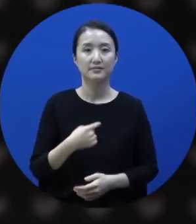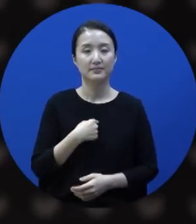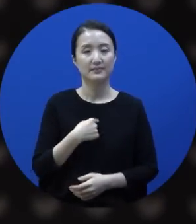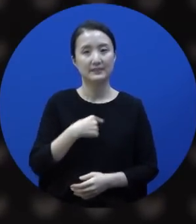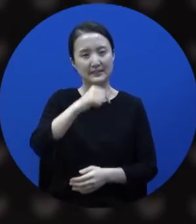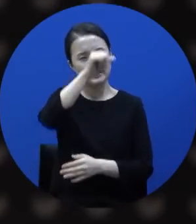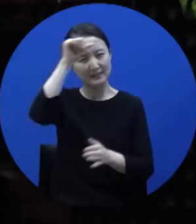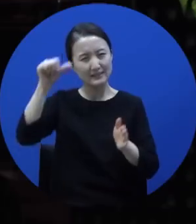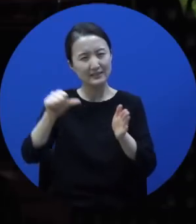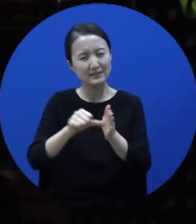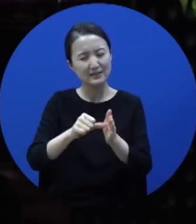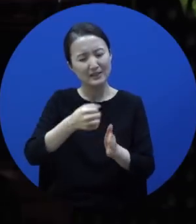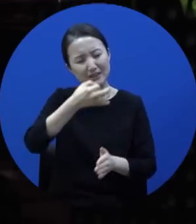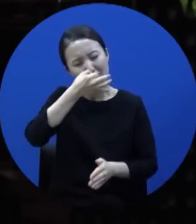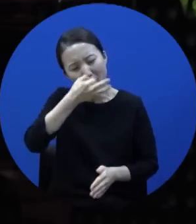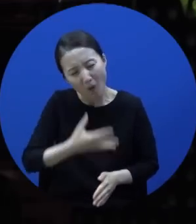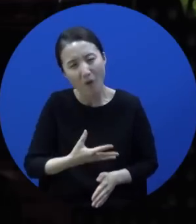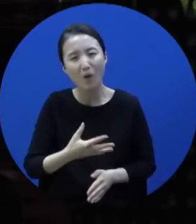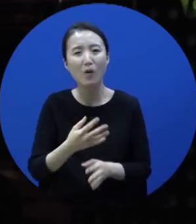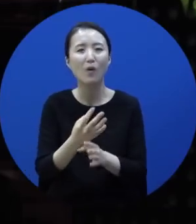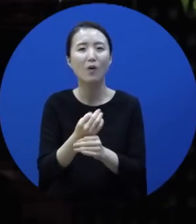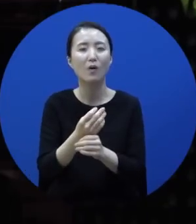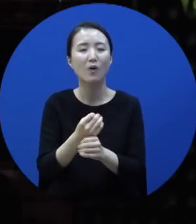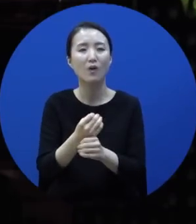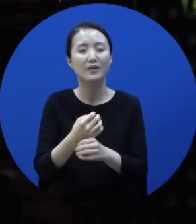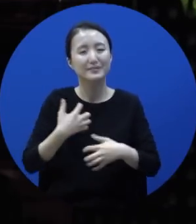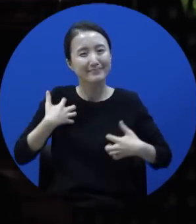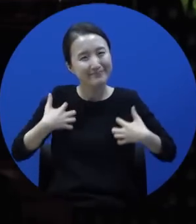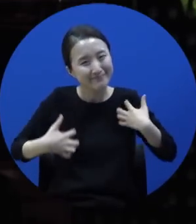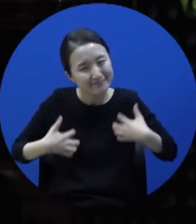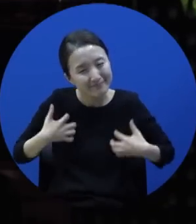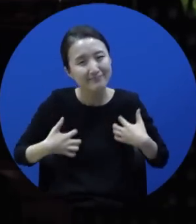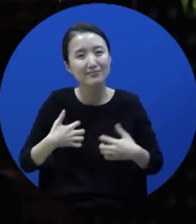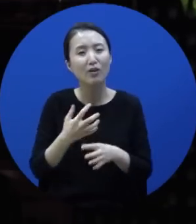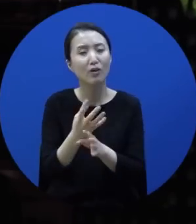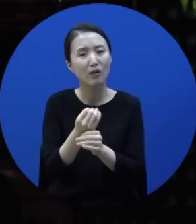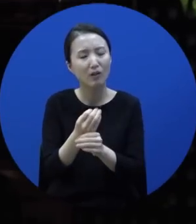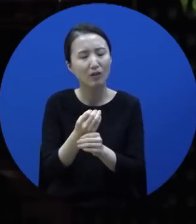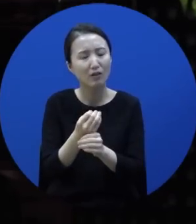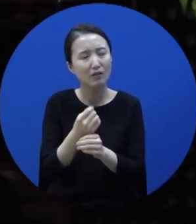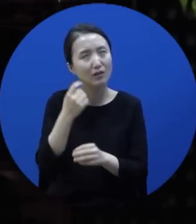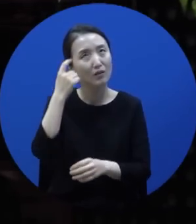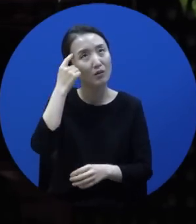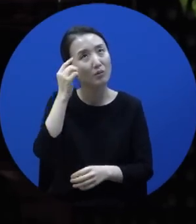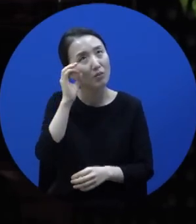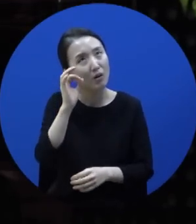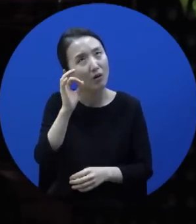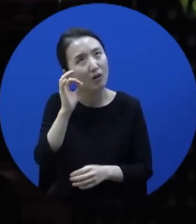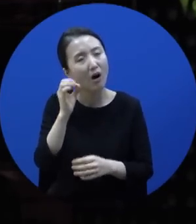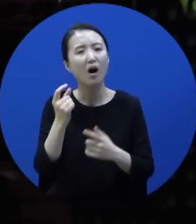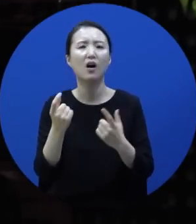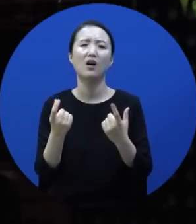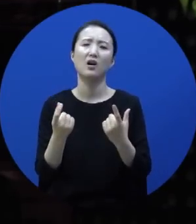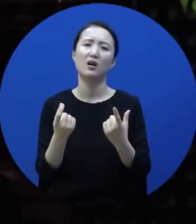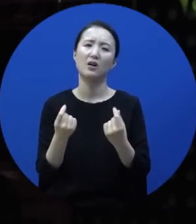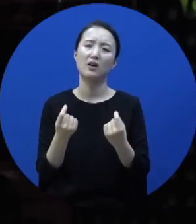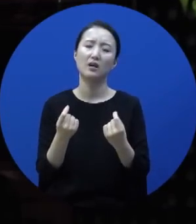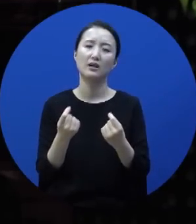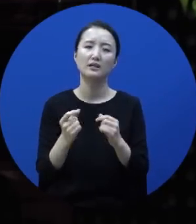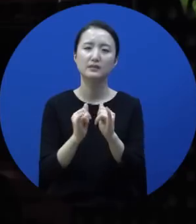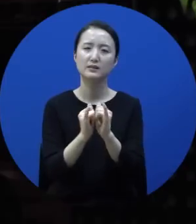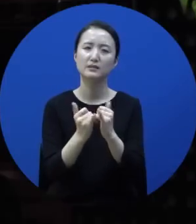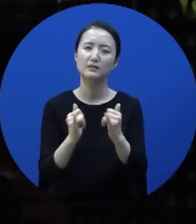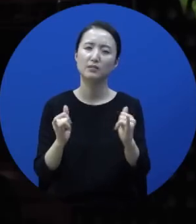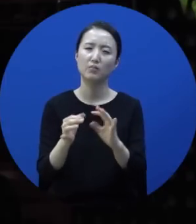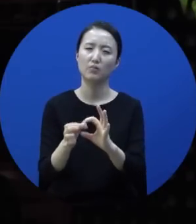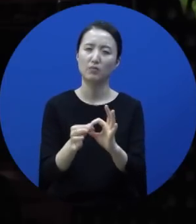돌아보니까 거기 안에는 항상 사람이 존재했었어요. 어떤 사람 때문에 기뻤고 어떤 사람 때문에 행복했고 그리고 또